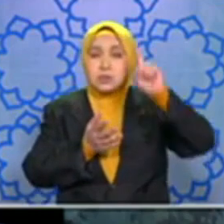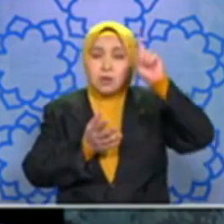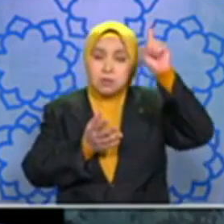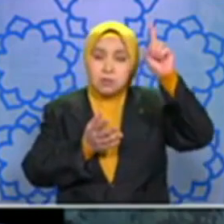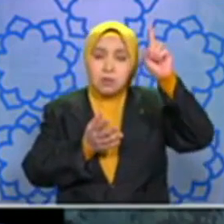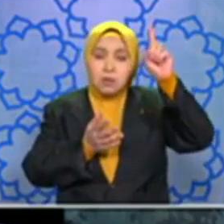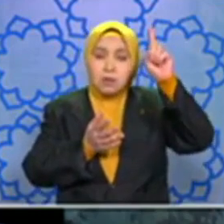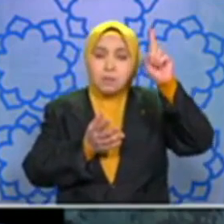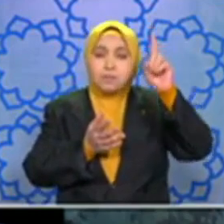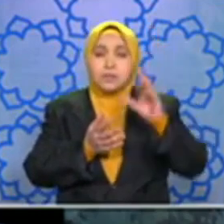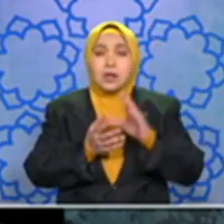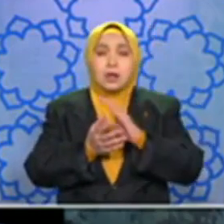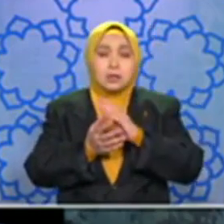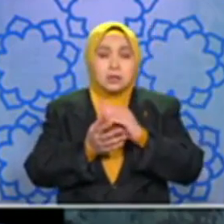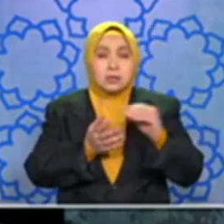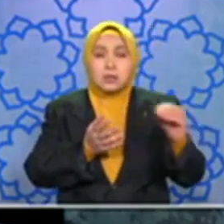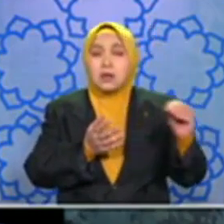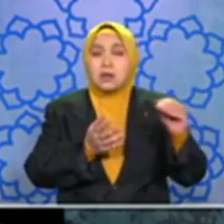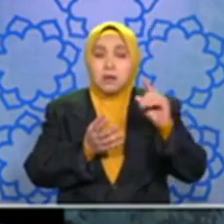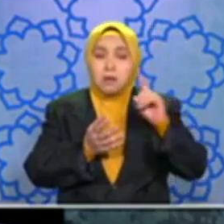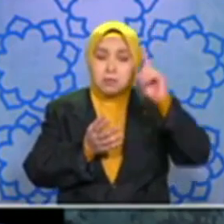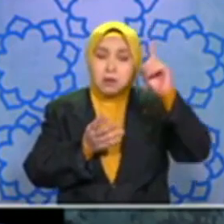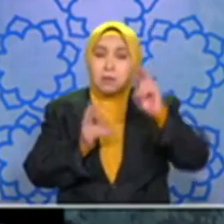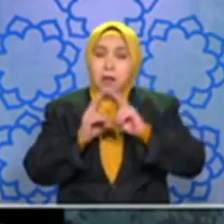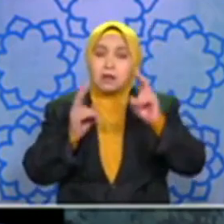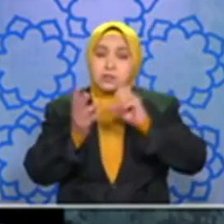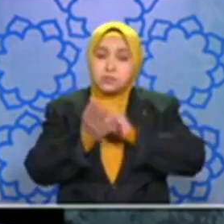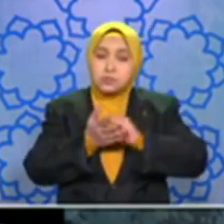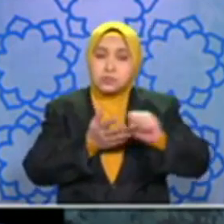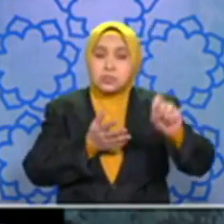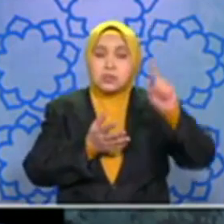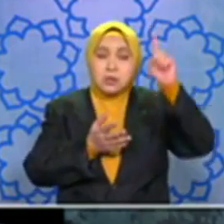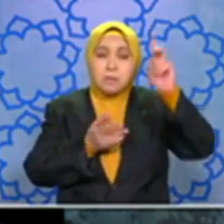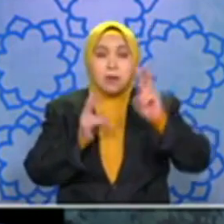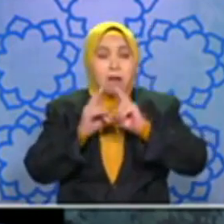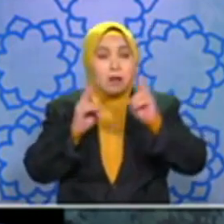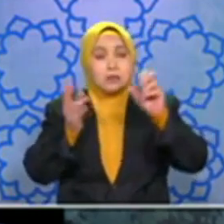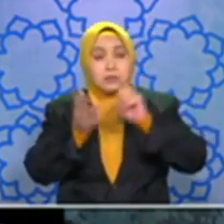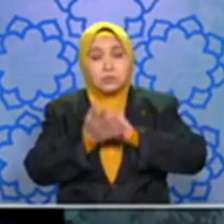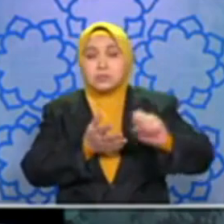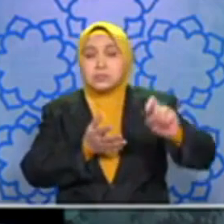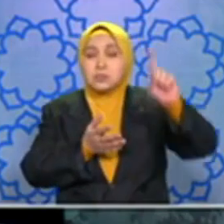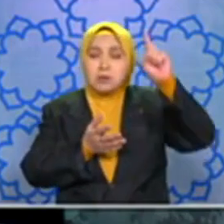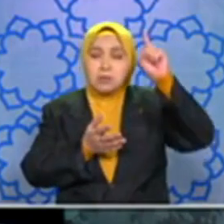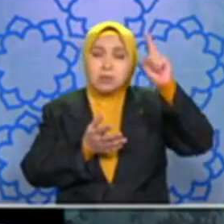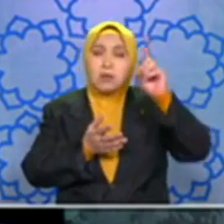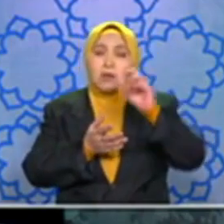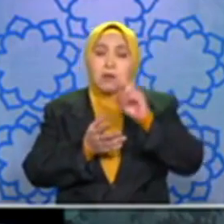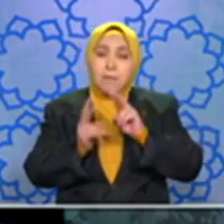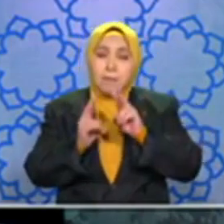nafsihi wa zinata arshihi wa midada